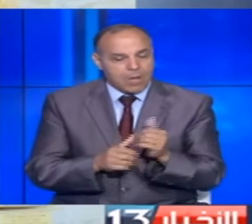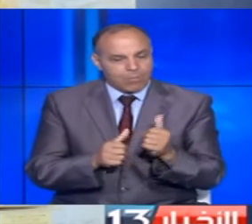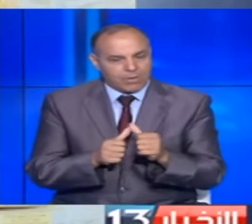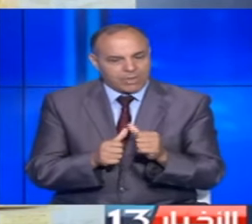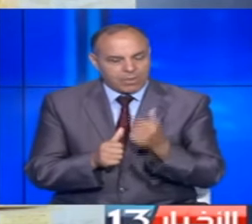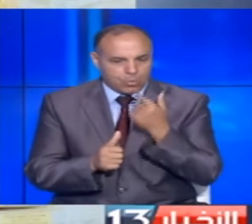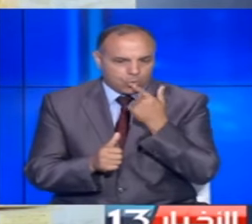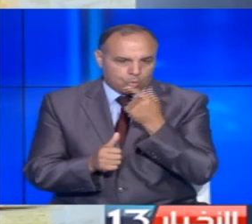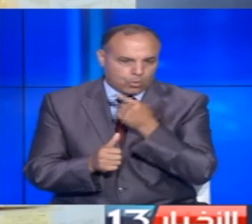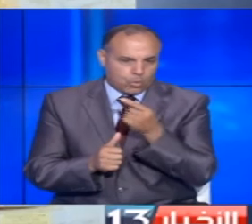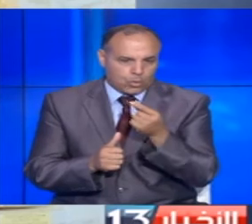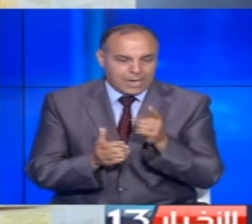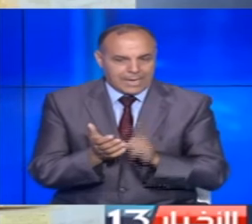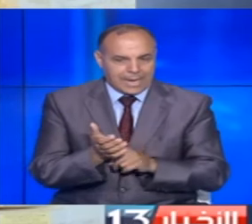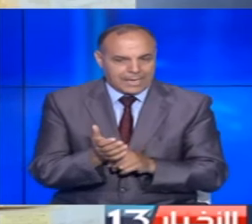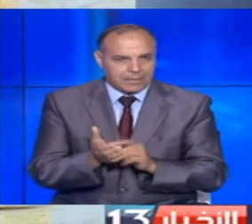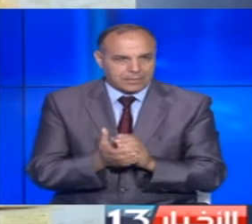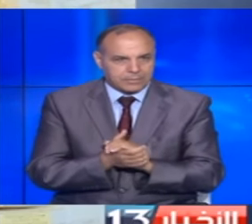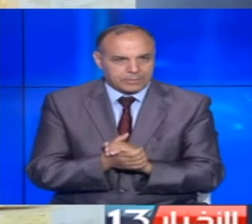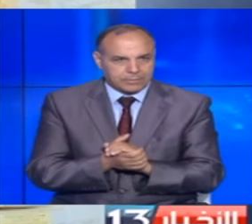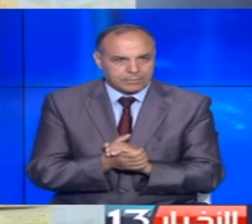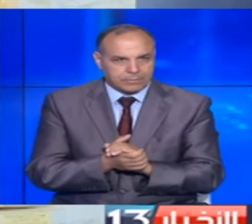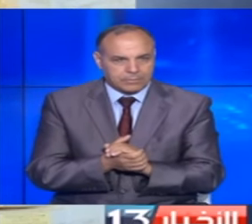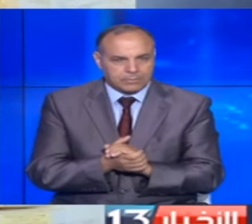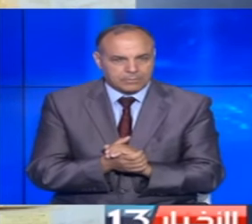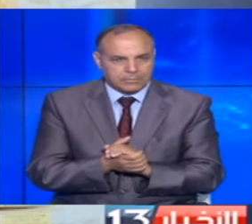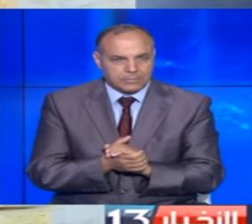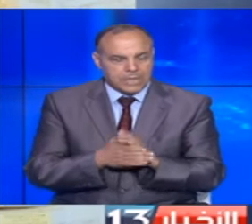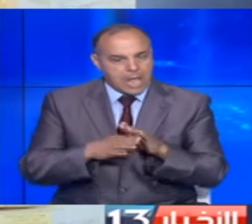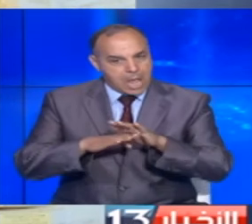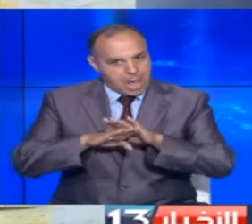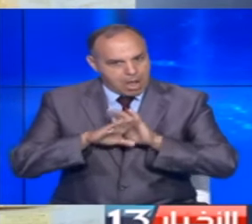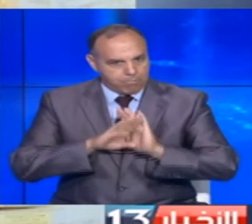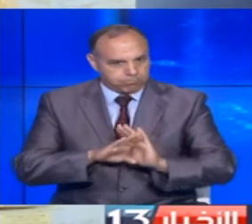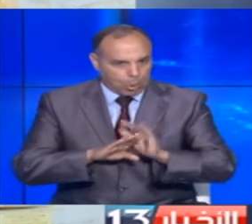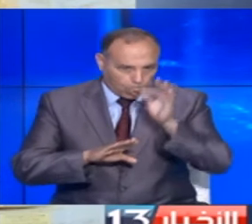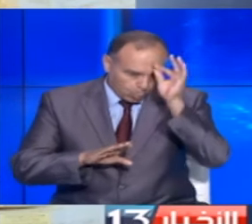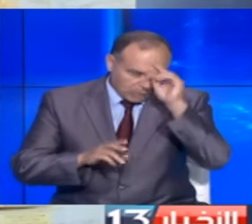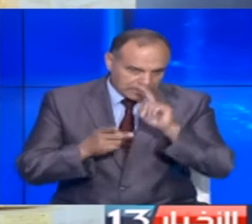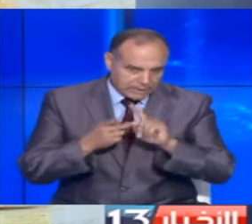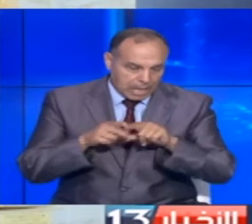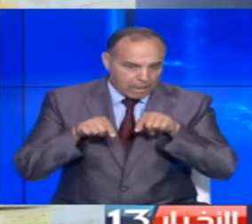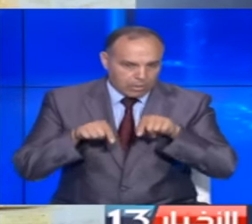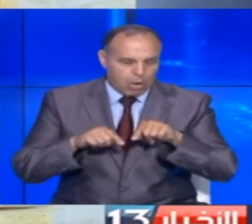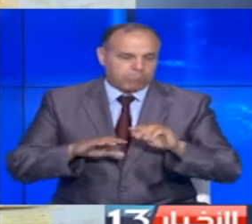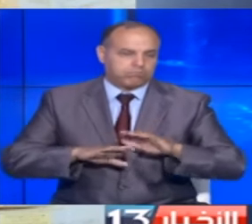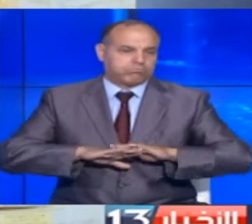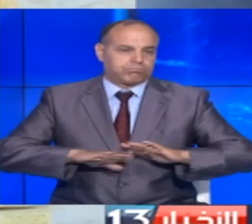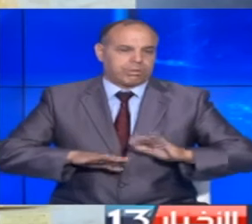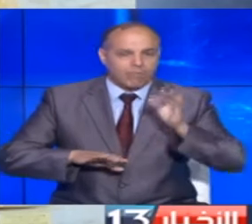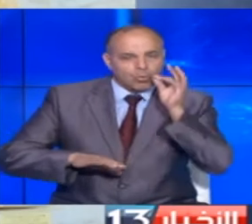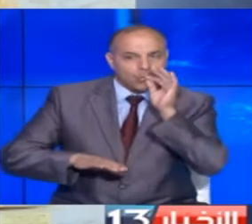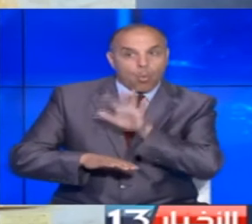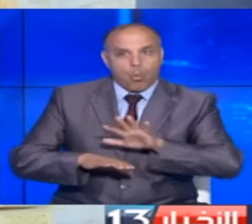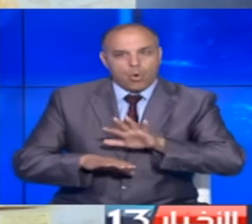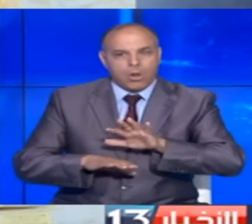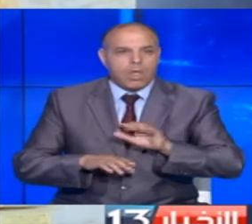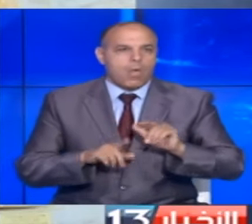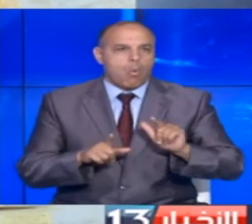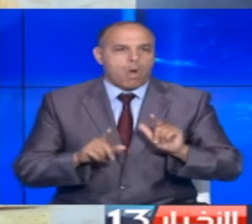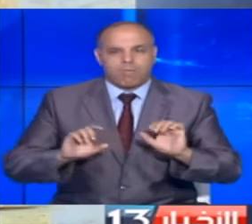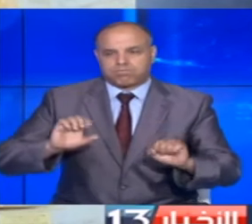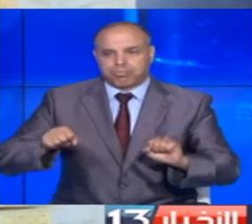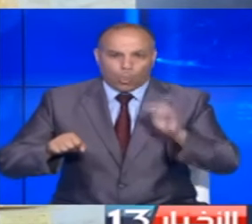نحب ان نؤكد الامنيه اه ال وضعيه مستقره والرؤيه تحت